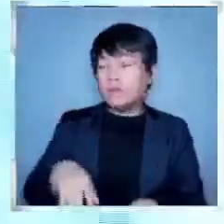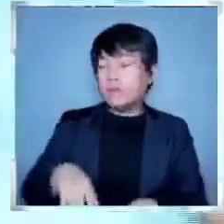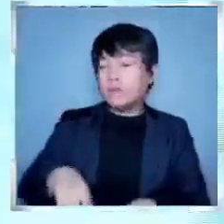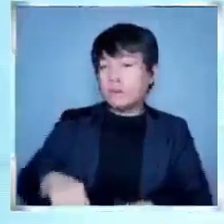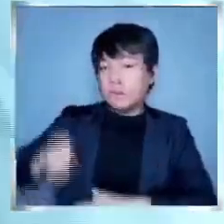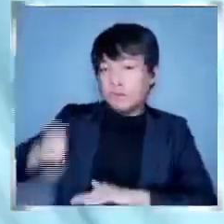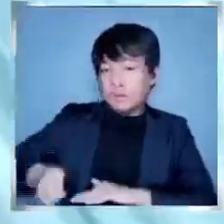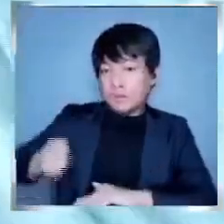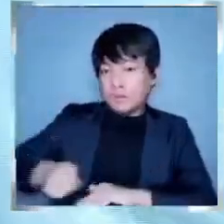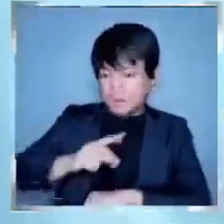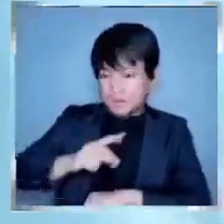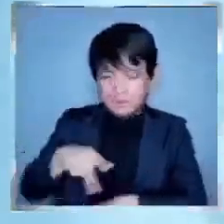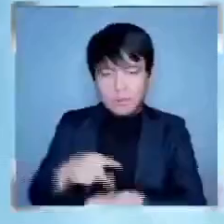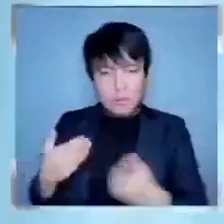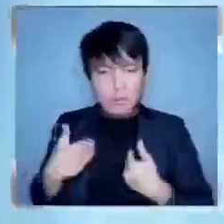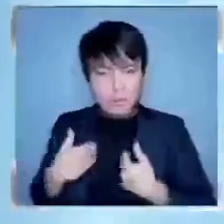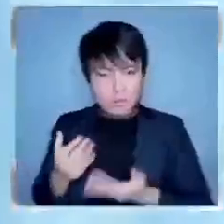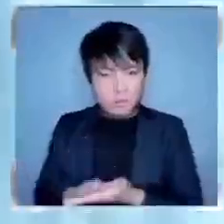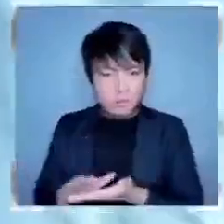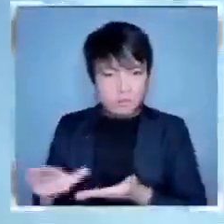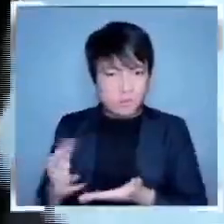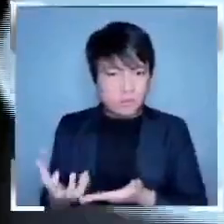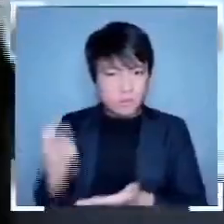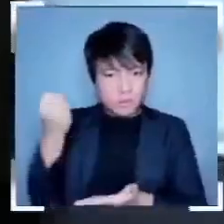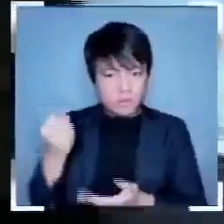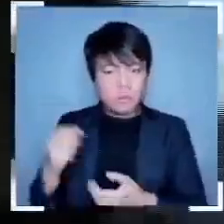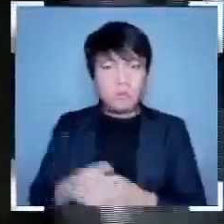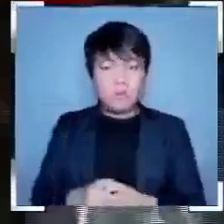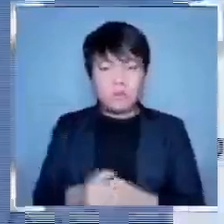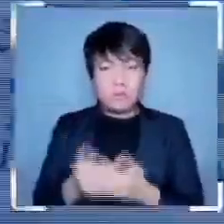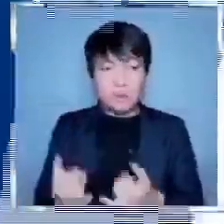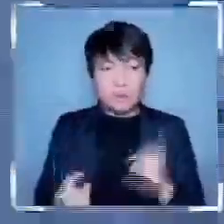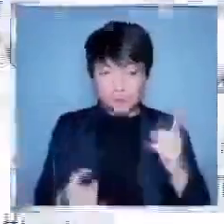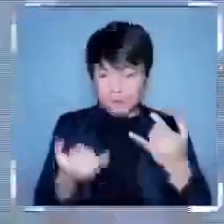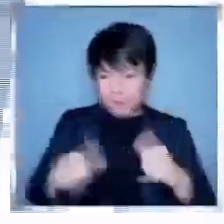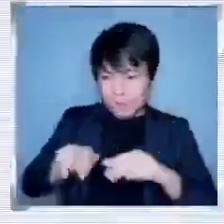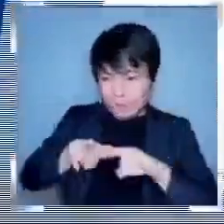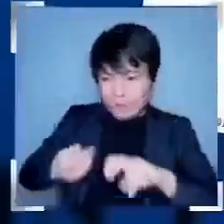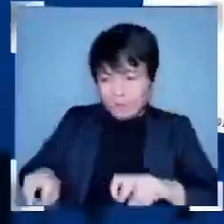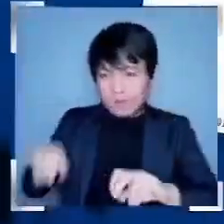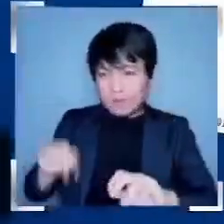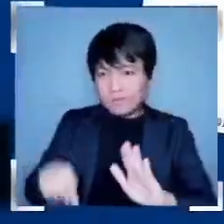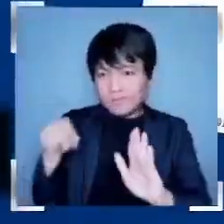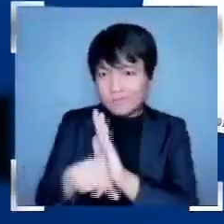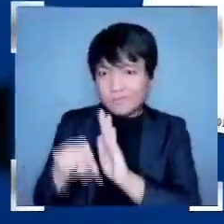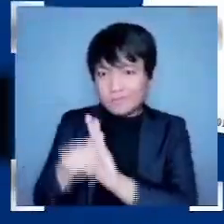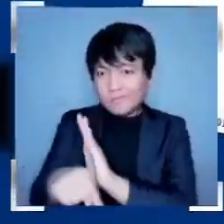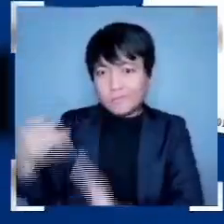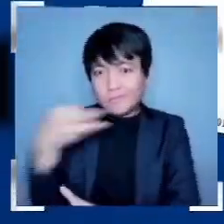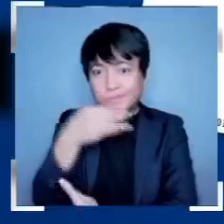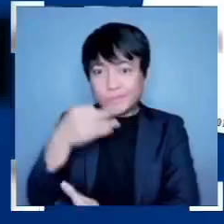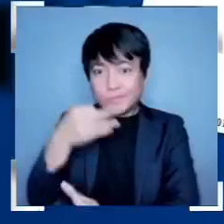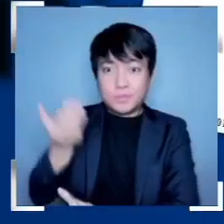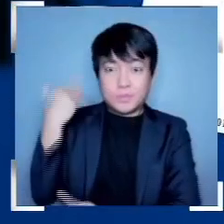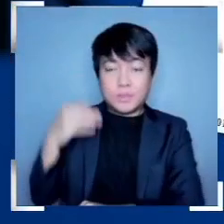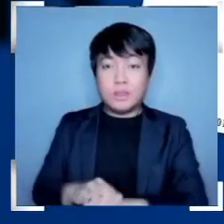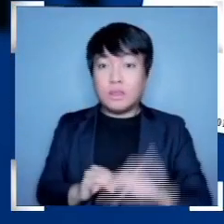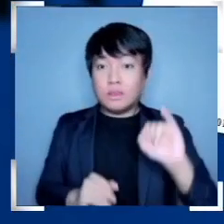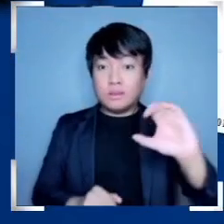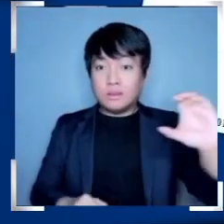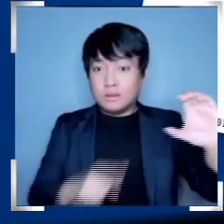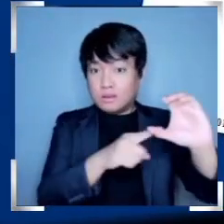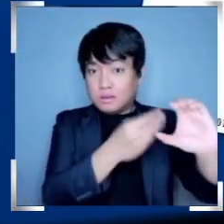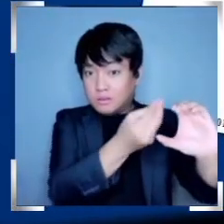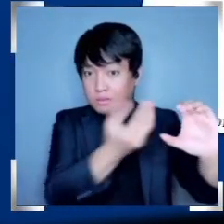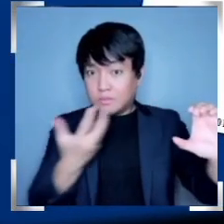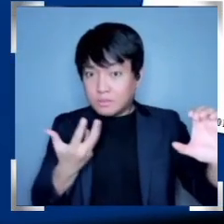at iniimbestigahan naman ng mga umano'y extrajudicial killings sa drug war, sabi ng ICC Appeals Chamber, pwede pa rin naman daw